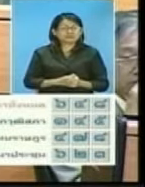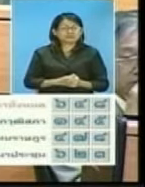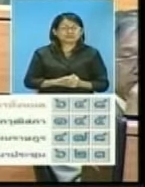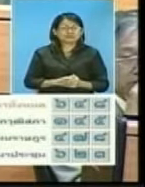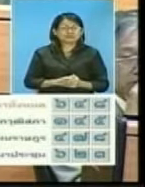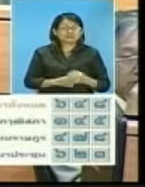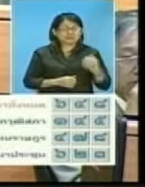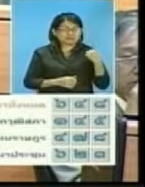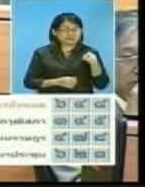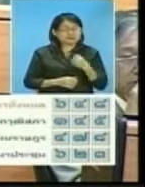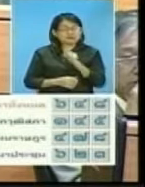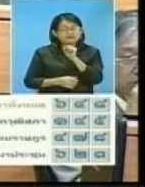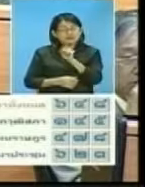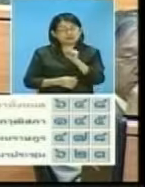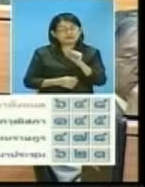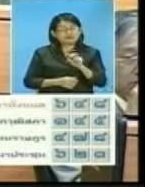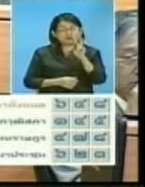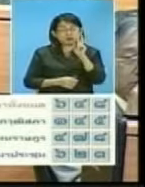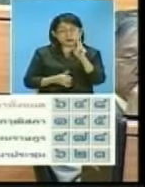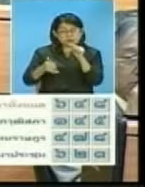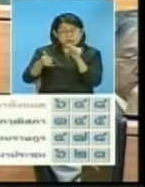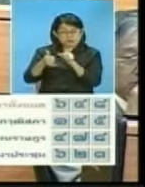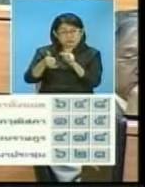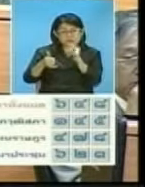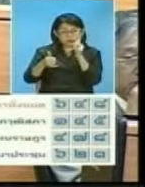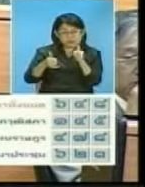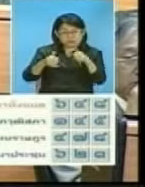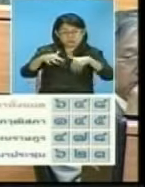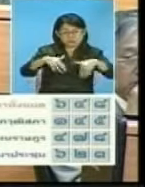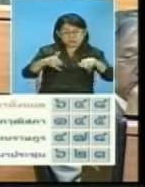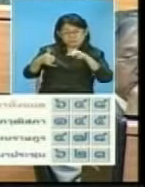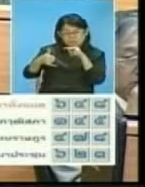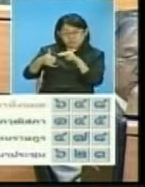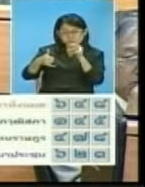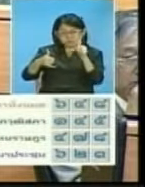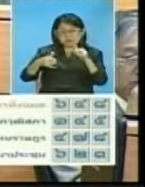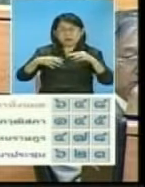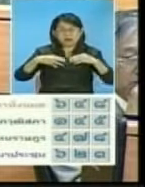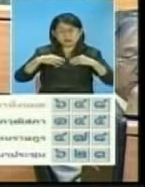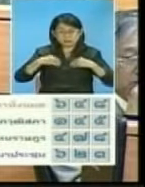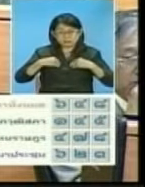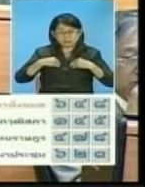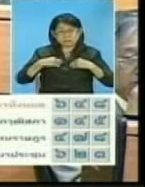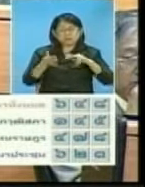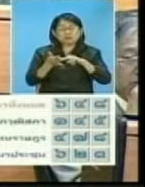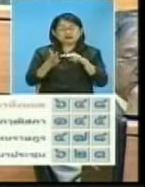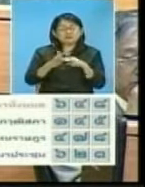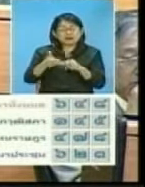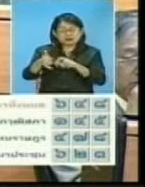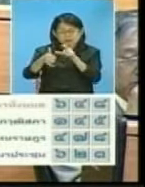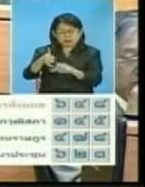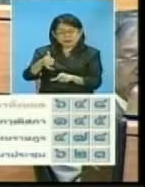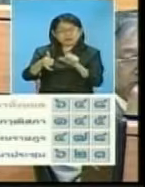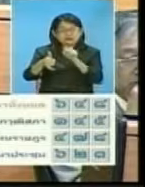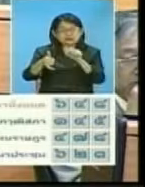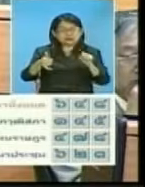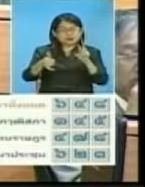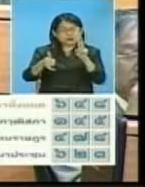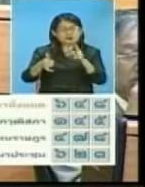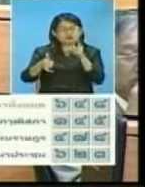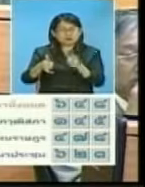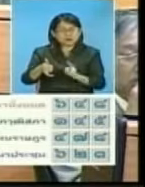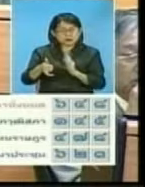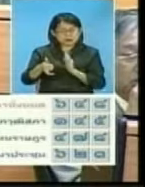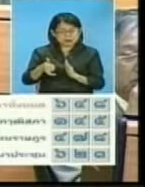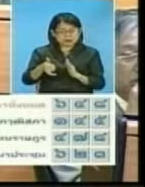ที่มีสสลที่เป็นที่ยอมรับคนทั้งประเทศมีความเป็นกลางแล้วก็ไม่เป็น